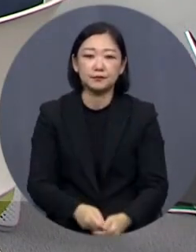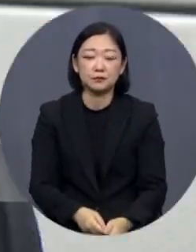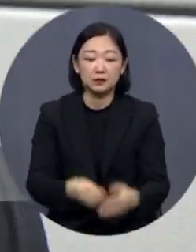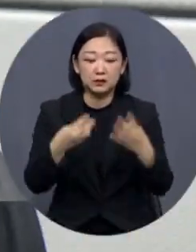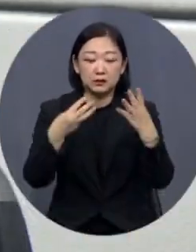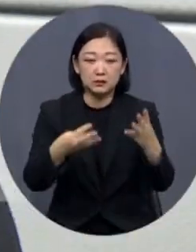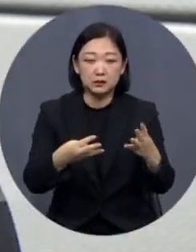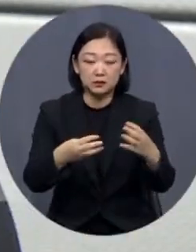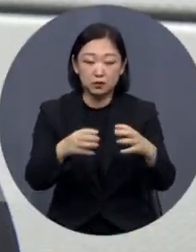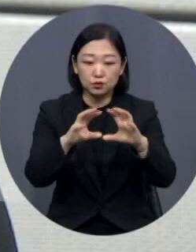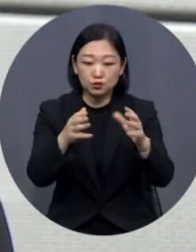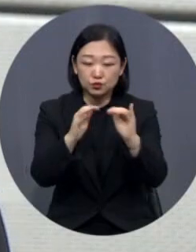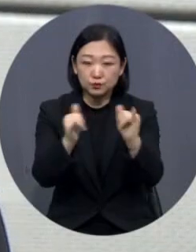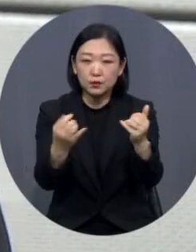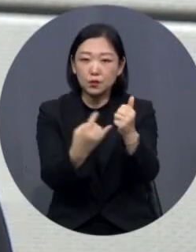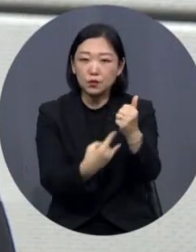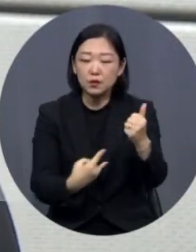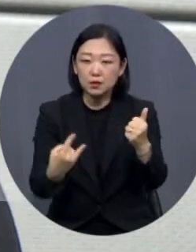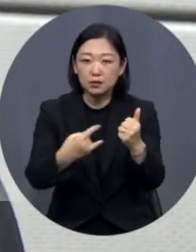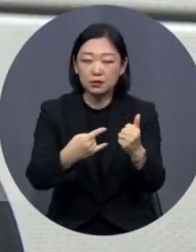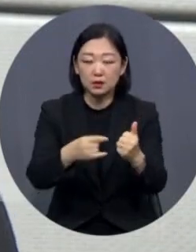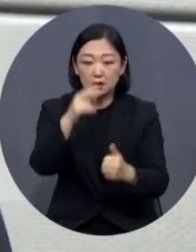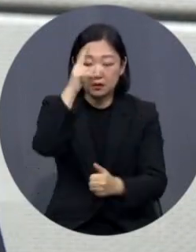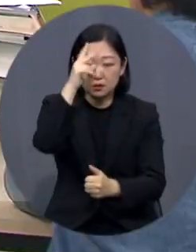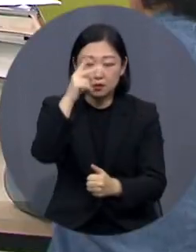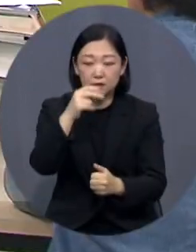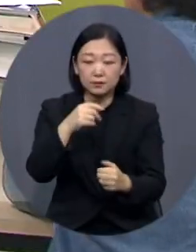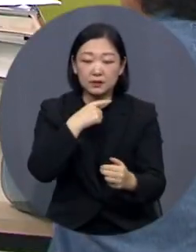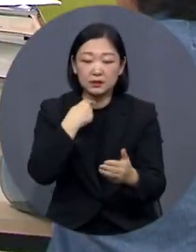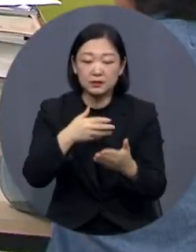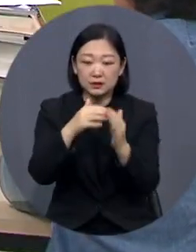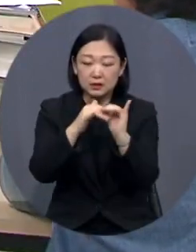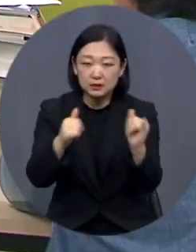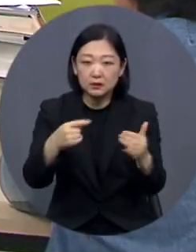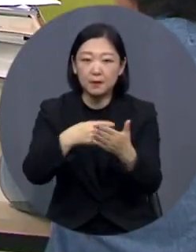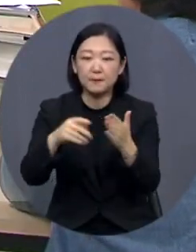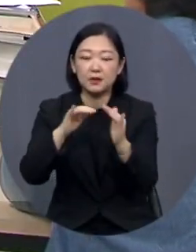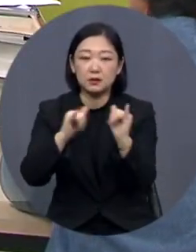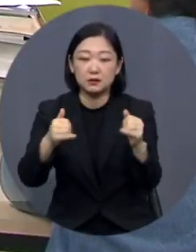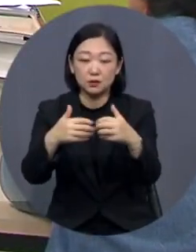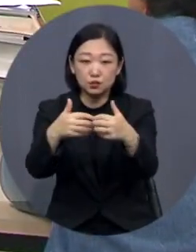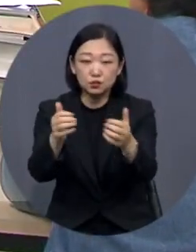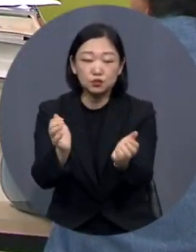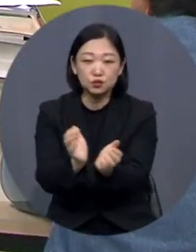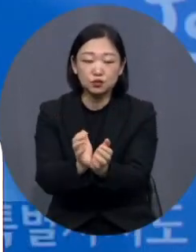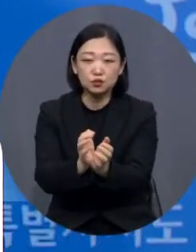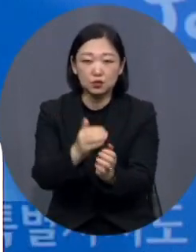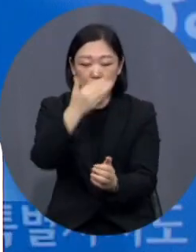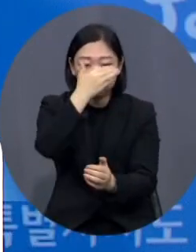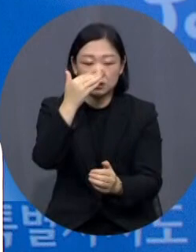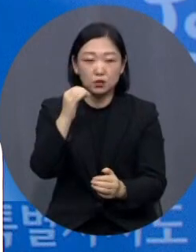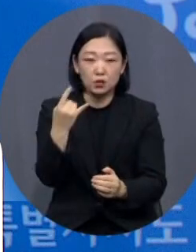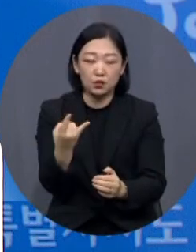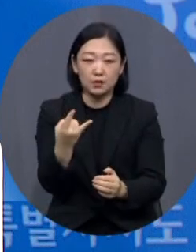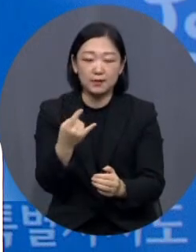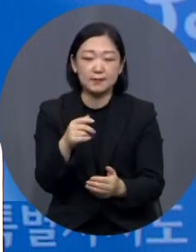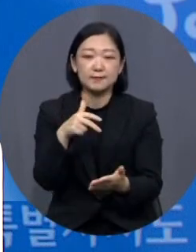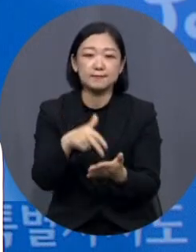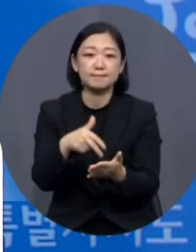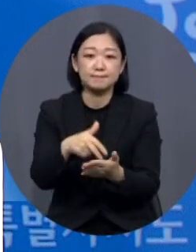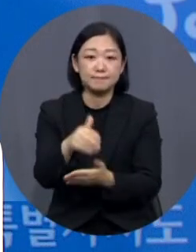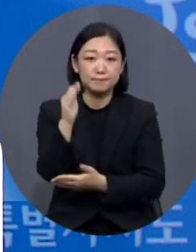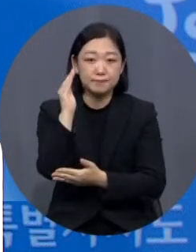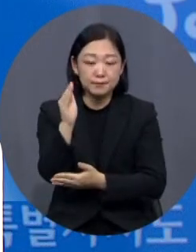43 범국민 위원회와 재경 제주 43 희생자 및 피해자 유족회 희생자 유족 청년회는 성명을 내고